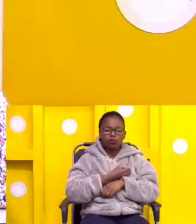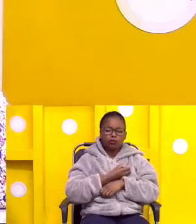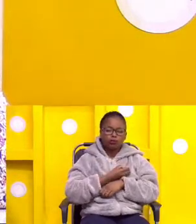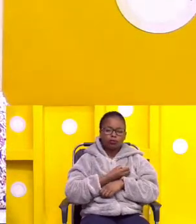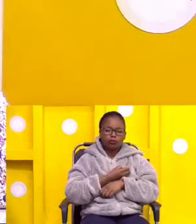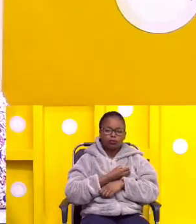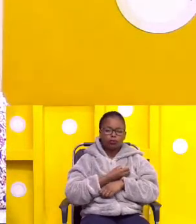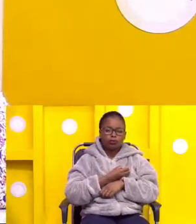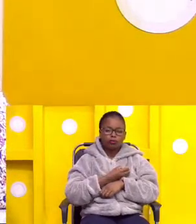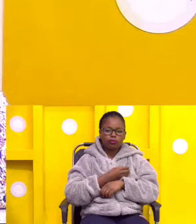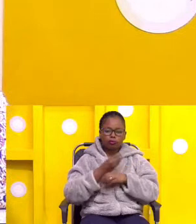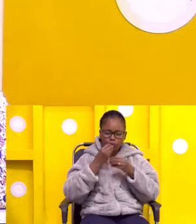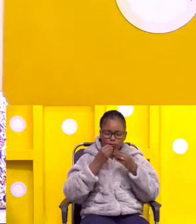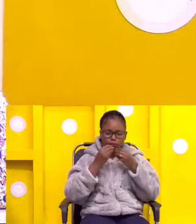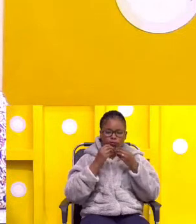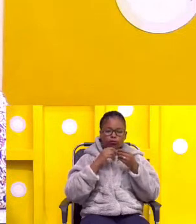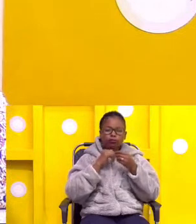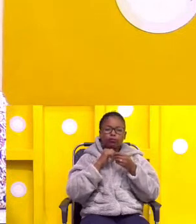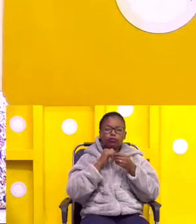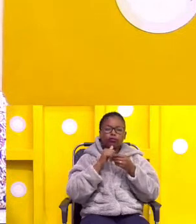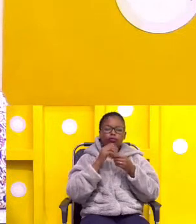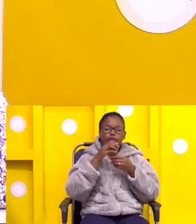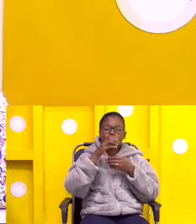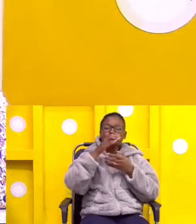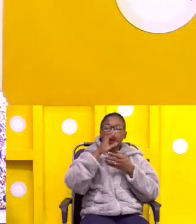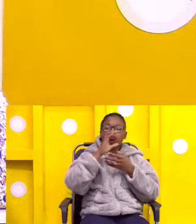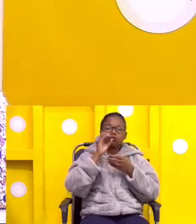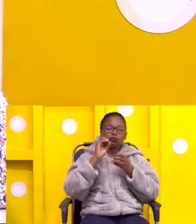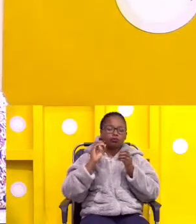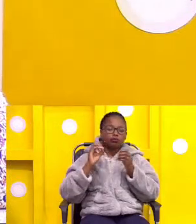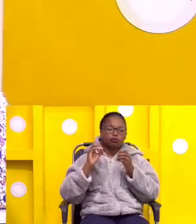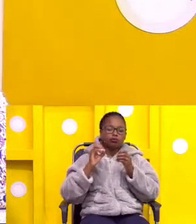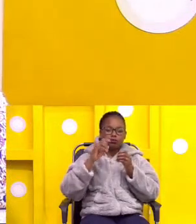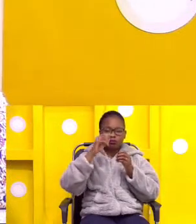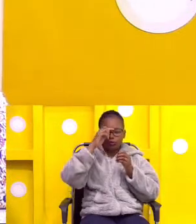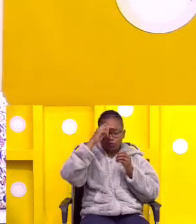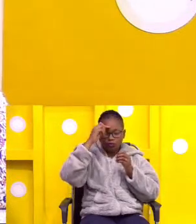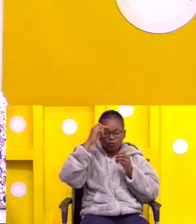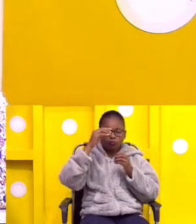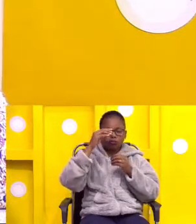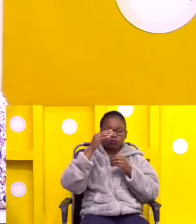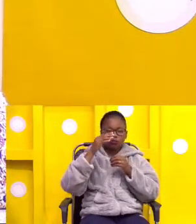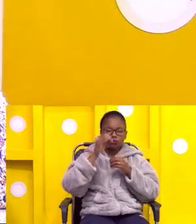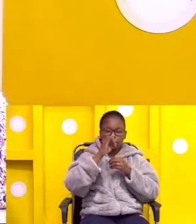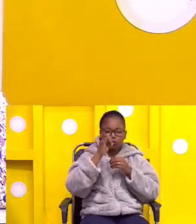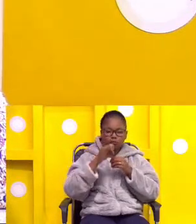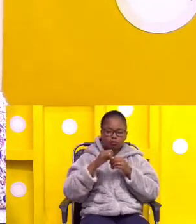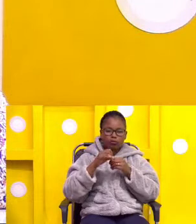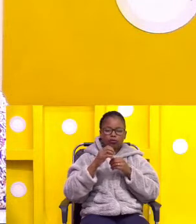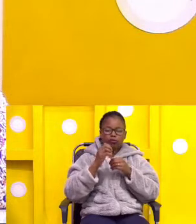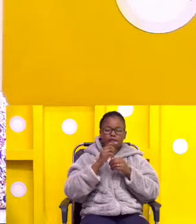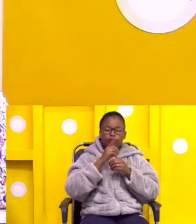Adiateo na matirare ya liu, na matiranywa. Todo ngai siyao ni siya gagete.